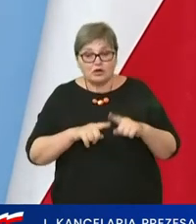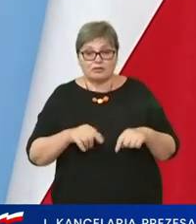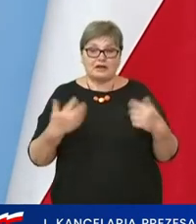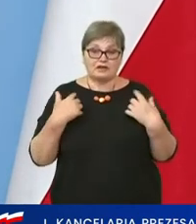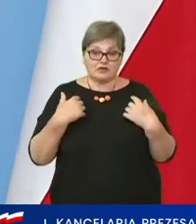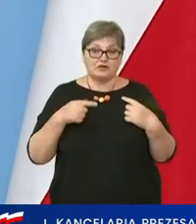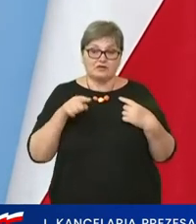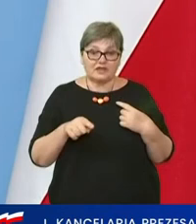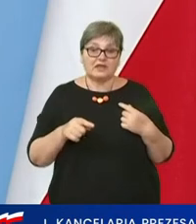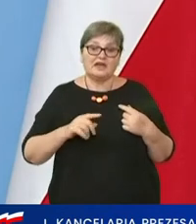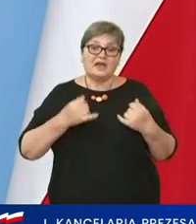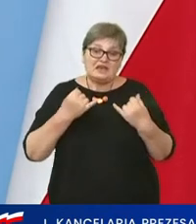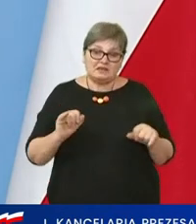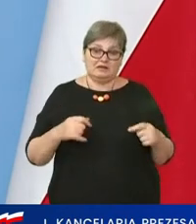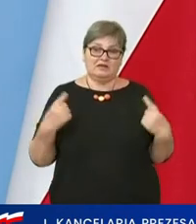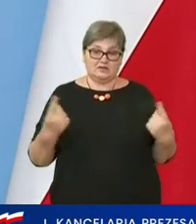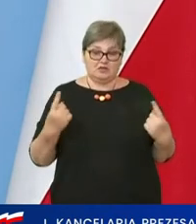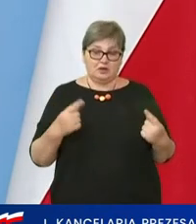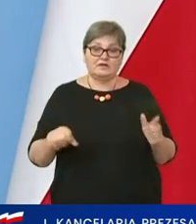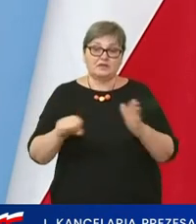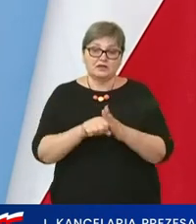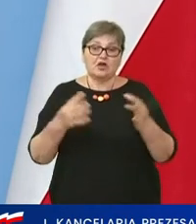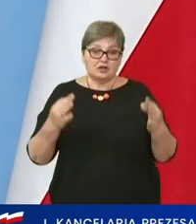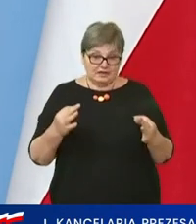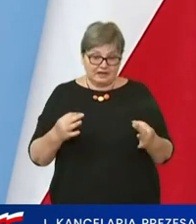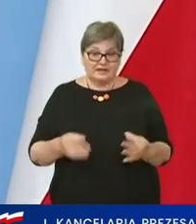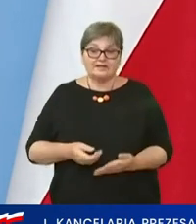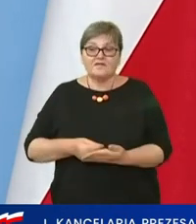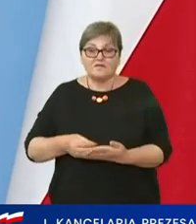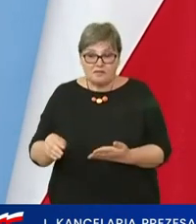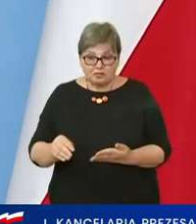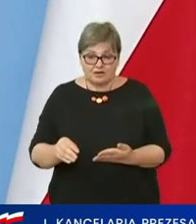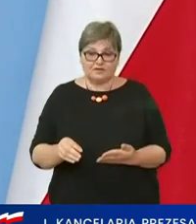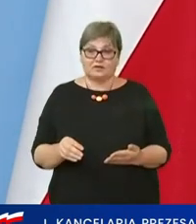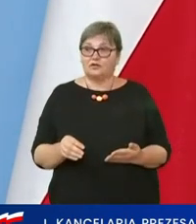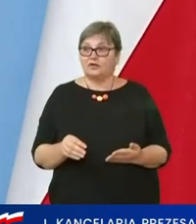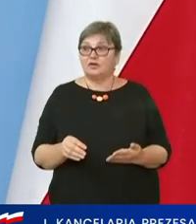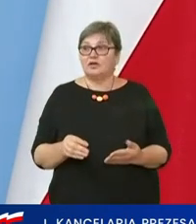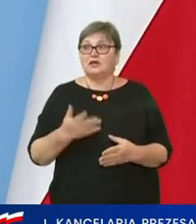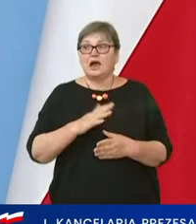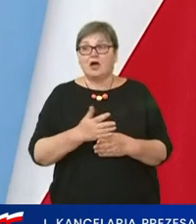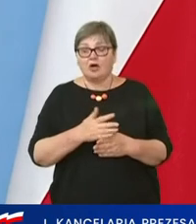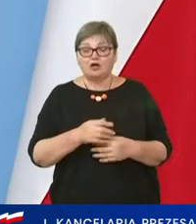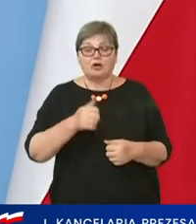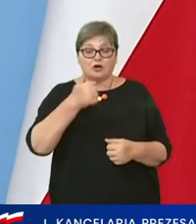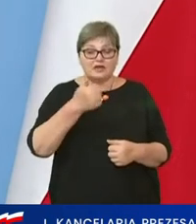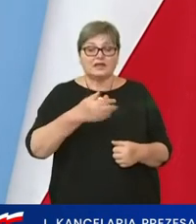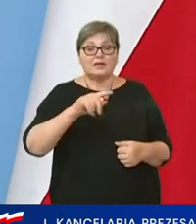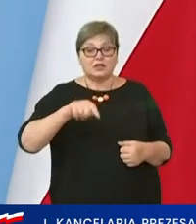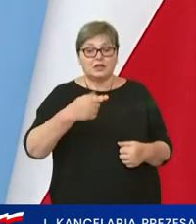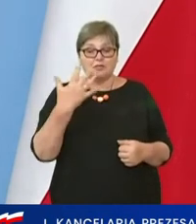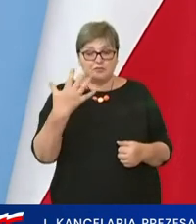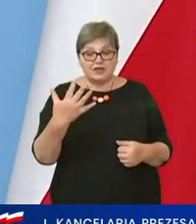niecodziennej sytuacji i do tej pory zostały wypłacane środki na około półtora miliarda złotych